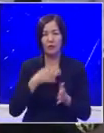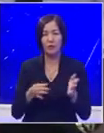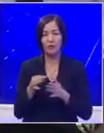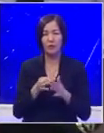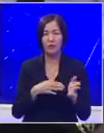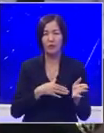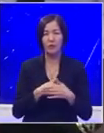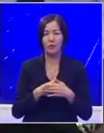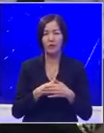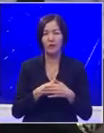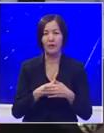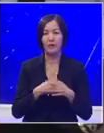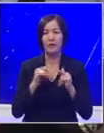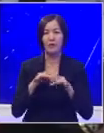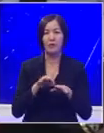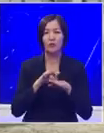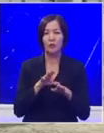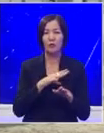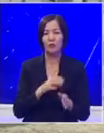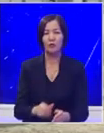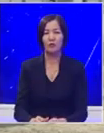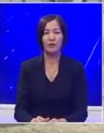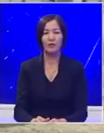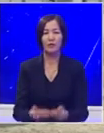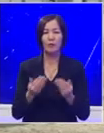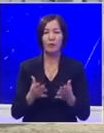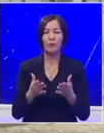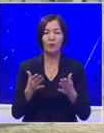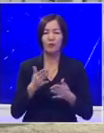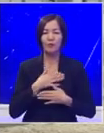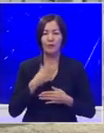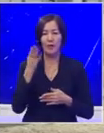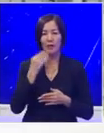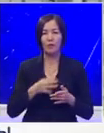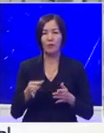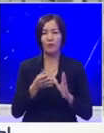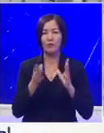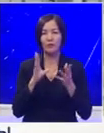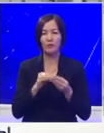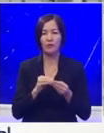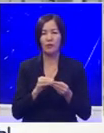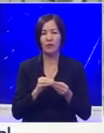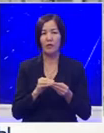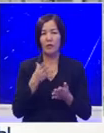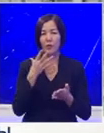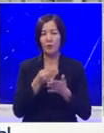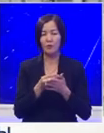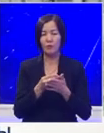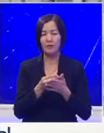жабық мекемелер аумағында іс жүргізіп отыр. Бүгін бізде мына енді Алматы облысы бойынша өзіміздің